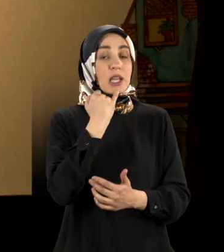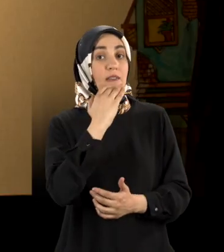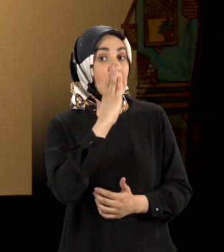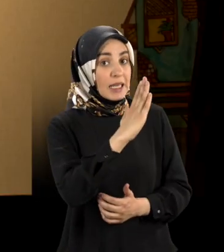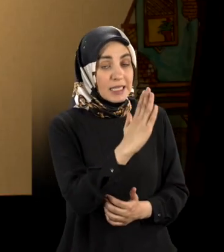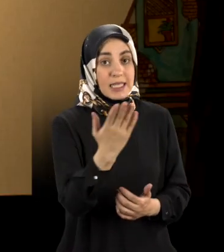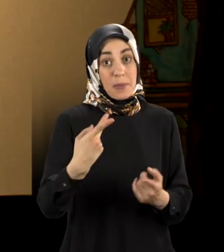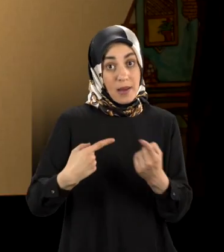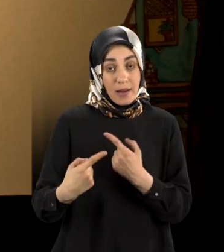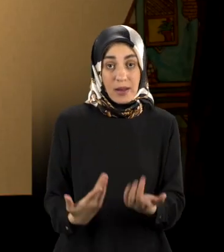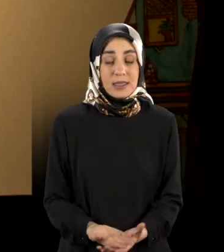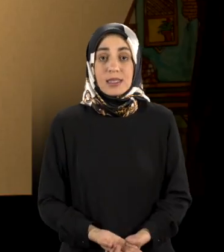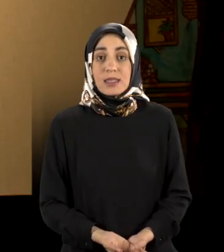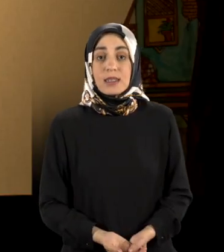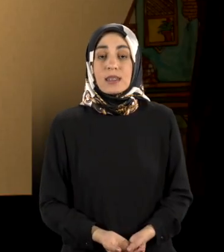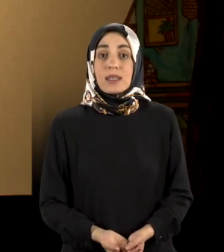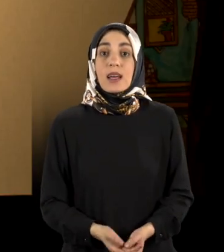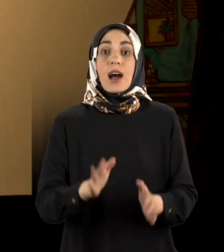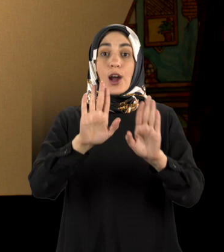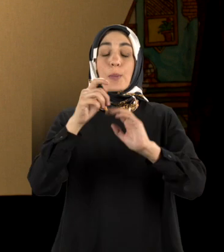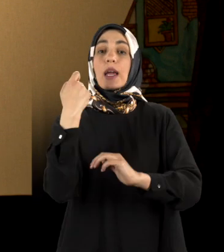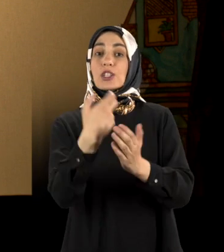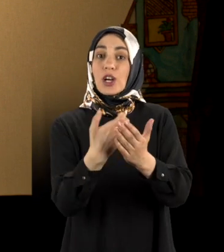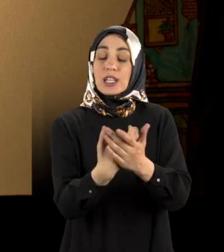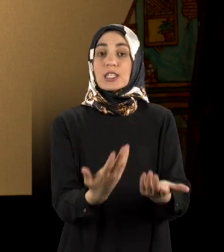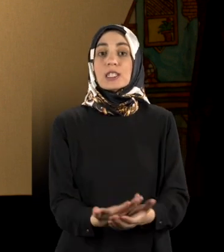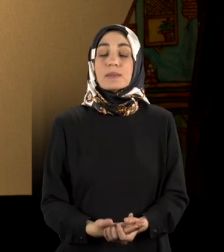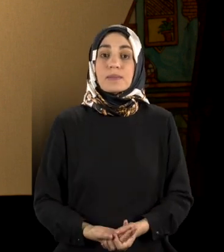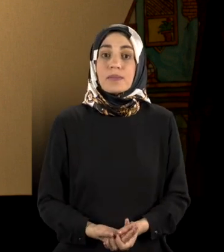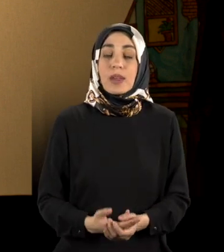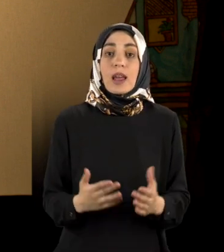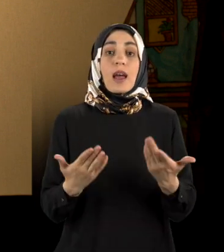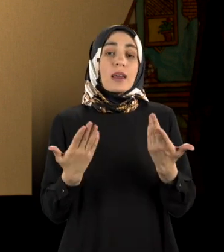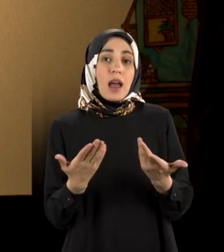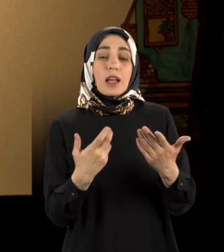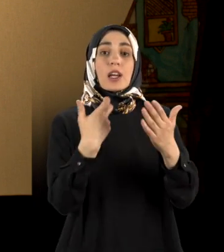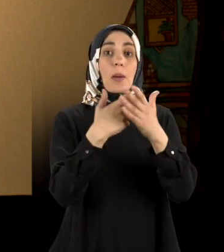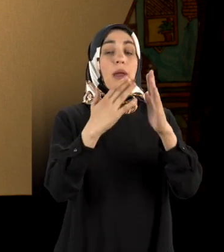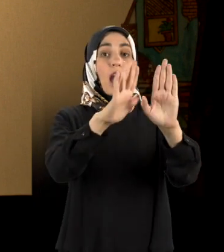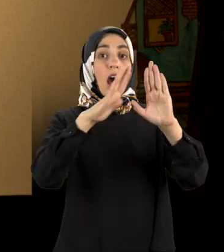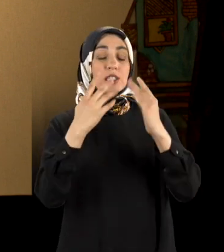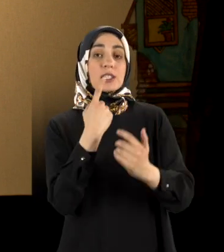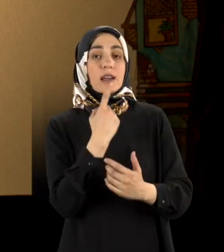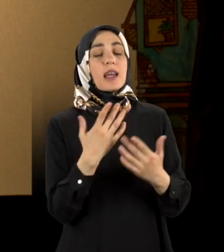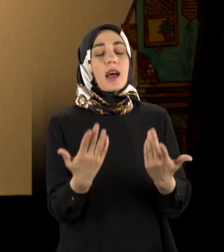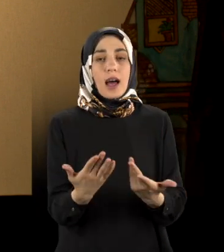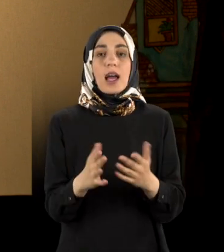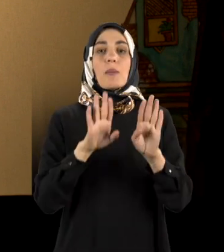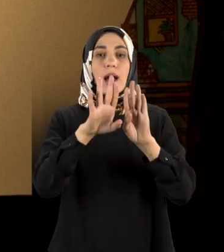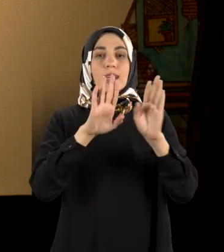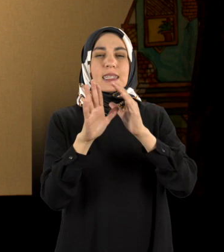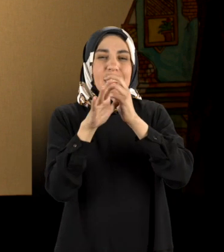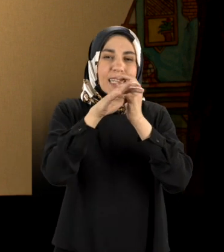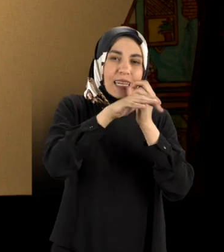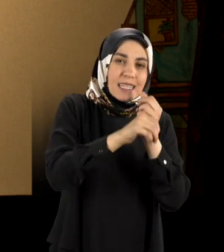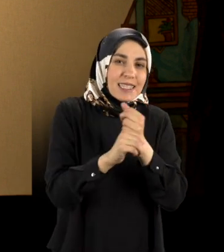bir misafirliğe gitsek gitsek hep Efendim kapıyı çalarız neye çalıyoruz kapıyı efendim yani kapıyı açsınlar diye